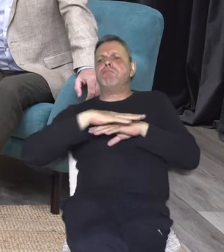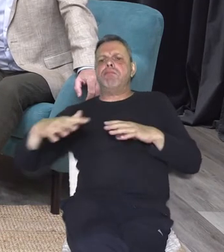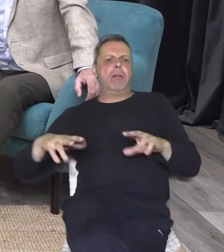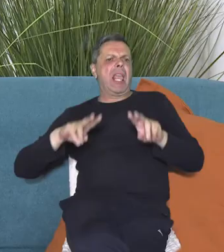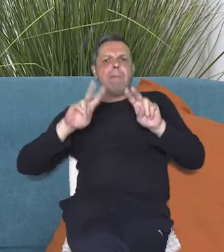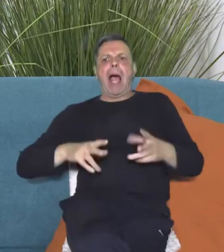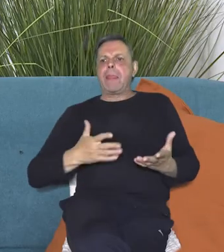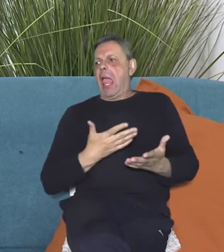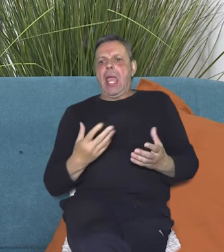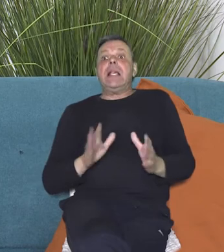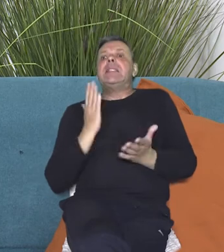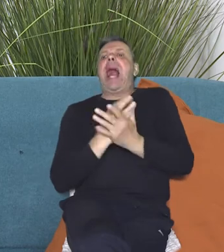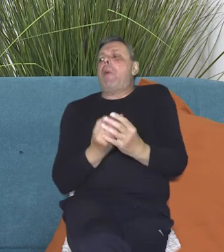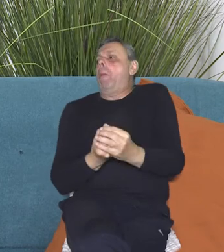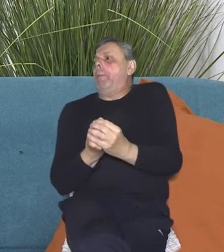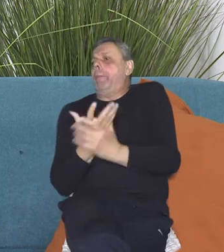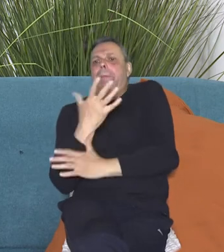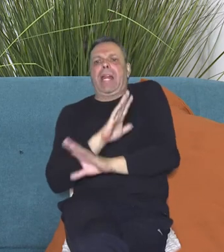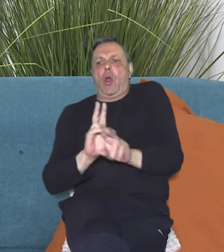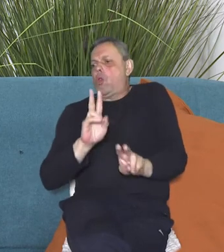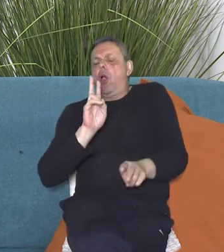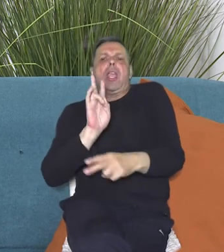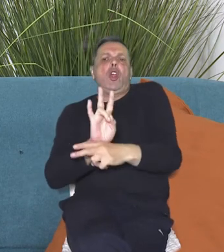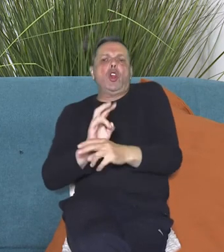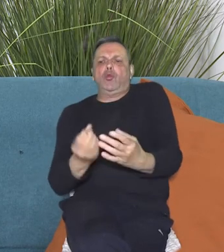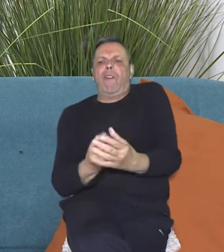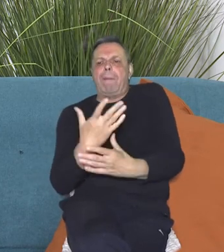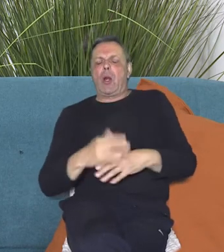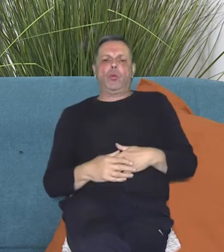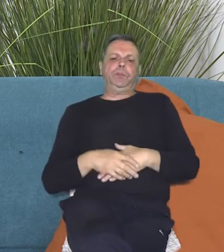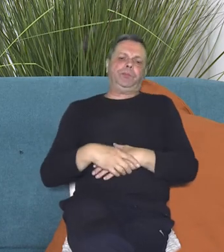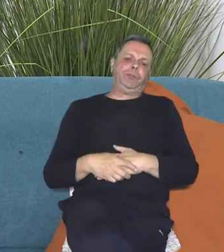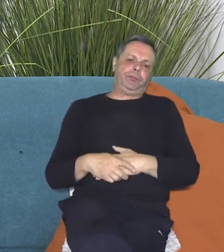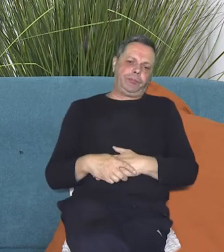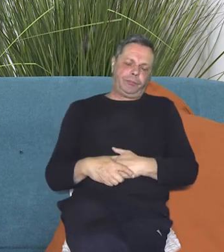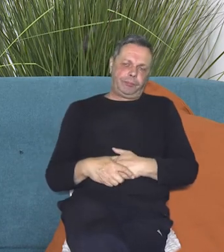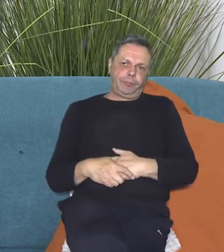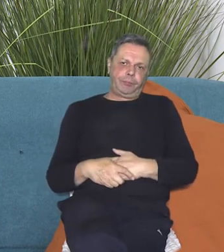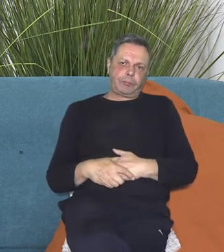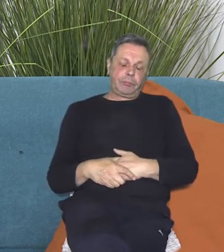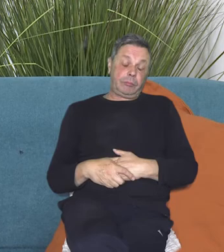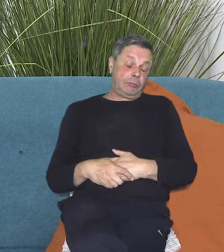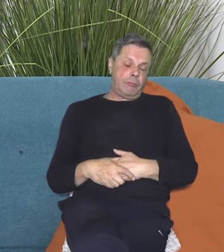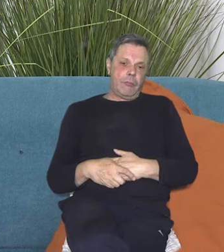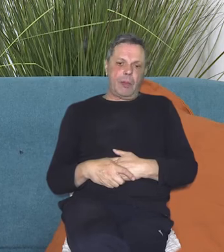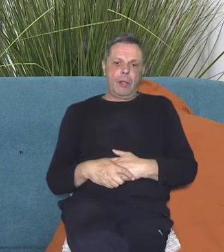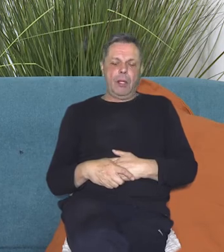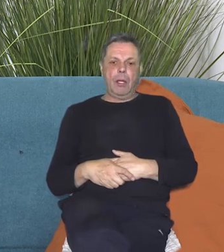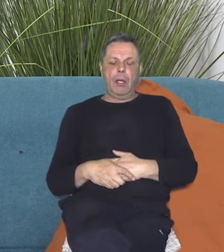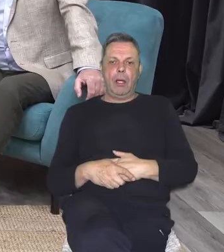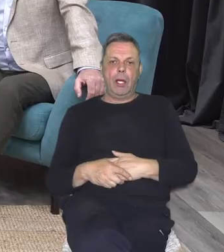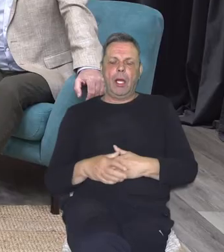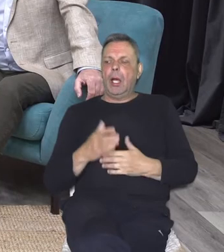je vrlo, vrlo organski usmjereno. On se strahovito bavi očuvanjem prirode i baš tim organskim uzgojem i tako